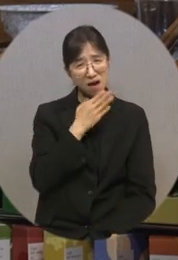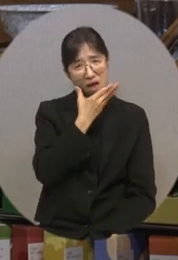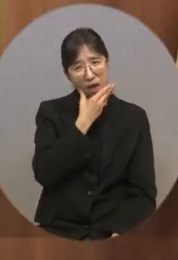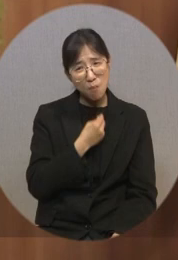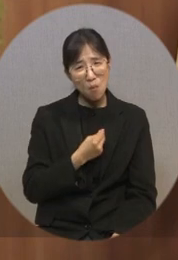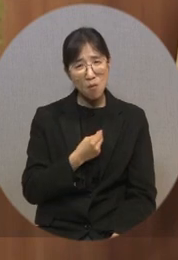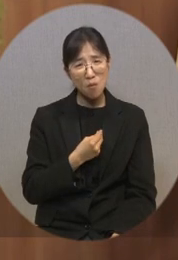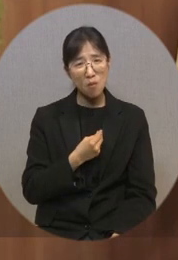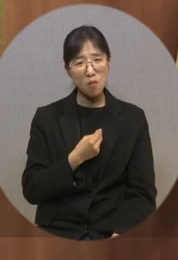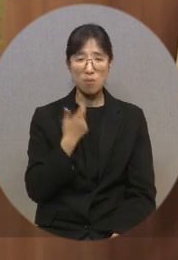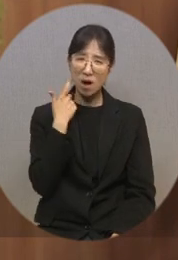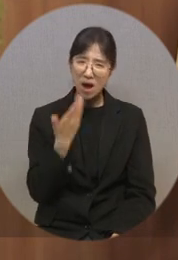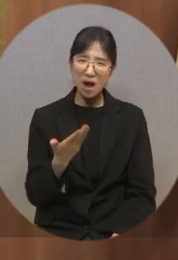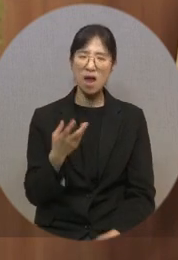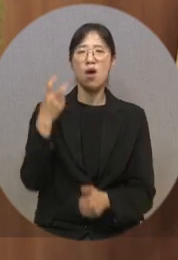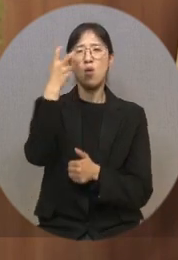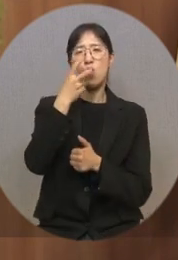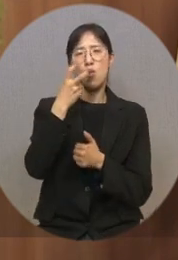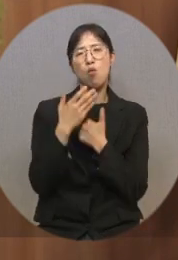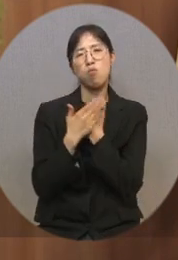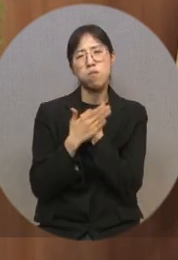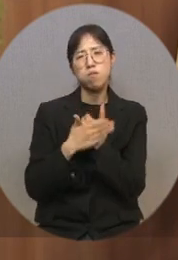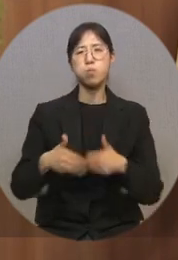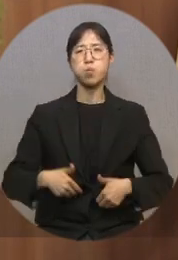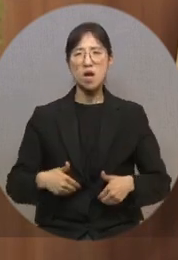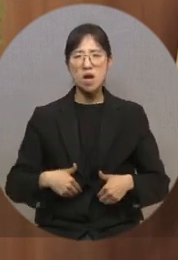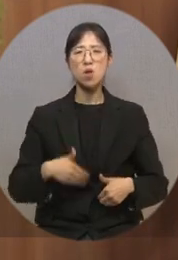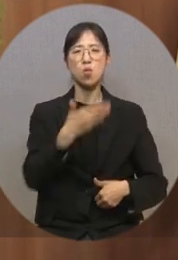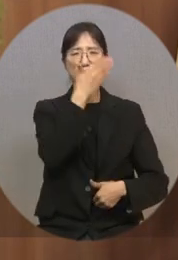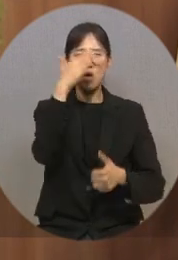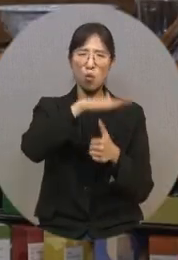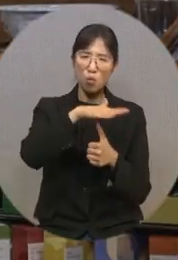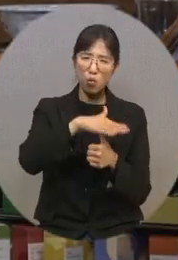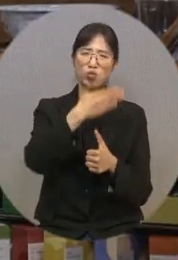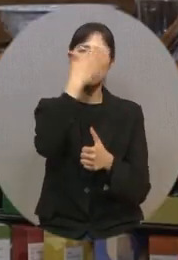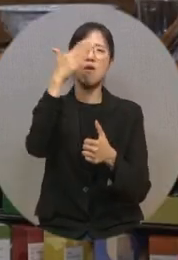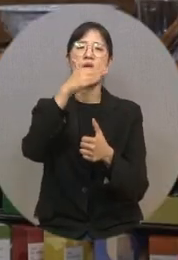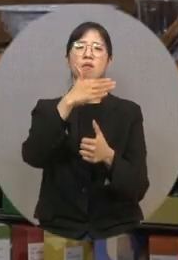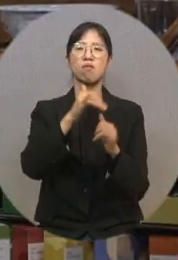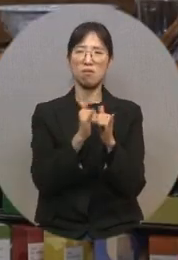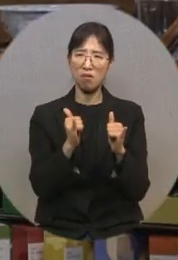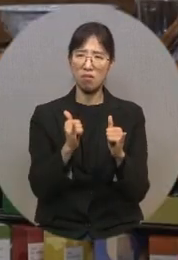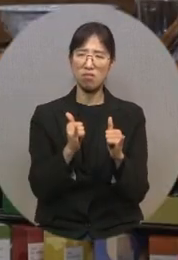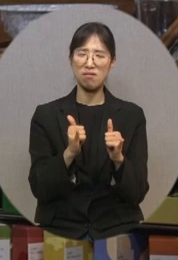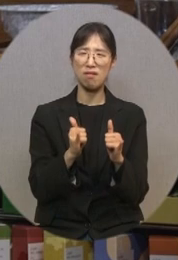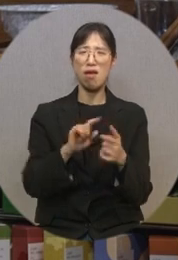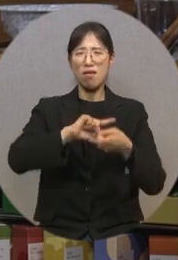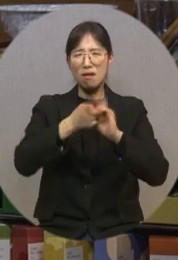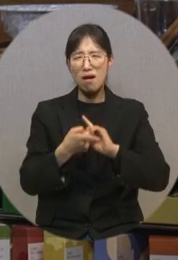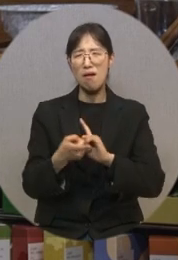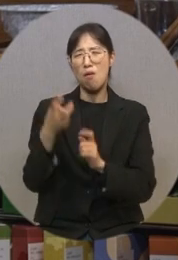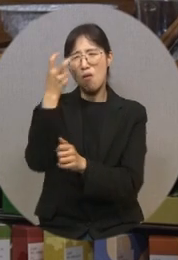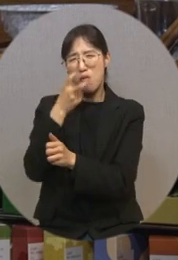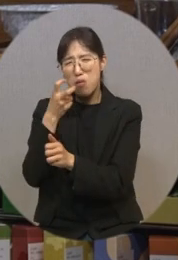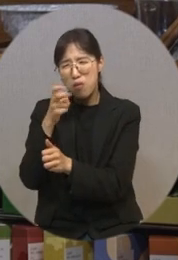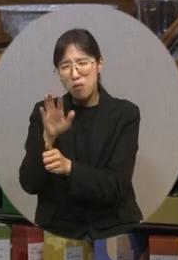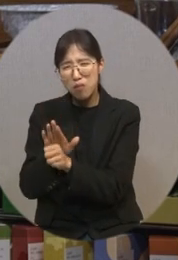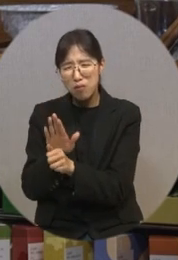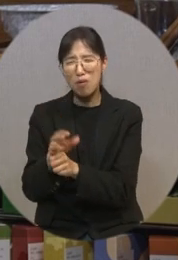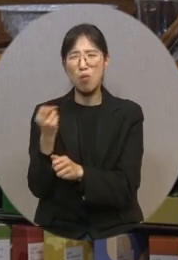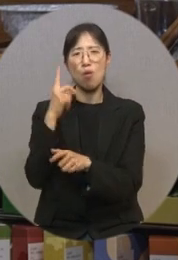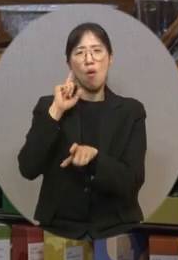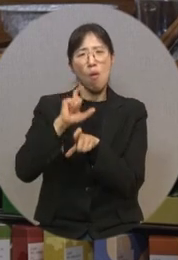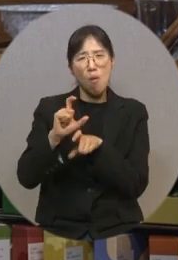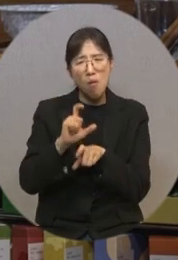행복할까? 돌봄을 받아야 할 시기에 있는 청소년과 청년이 돌봄을 하면서 이런 고민까지 하게 하는